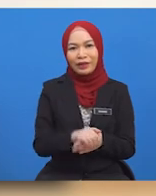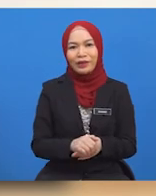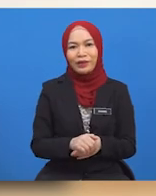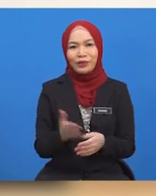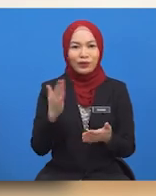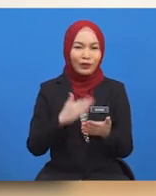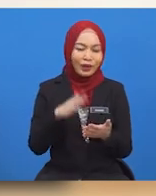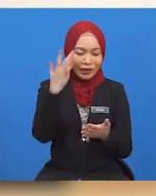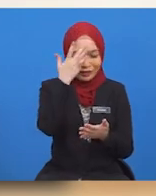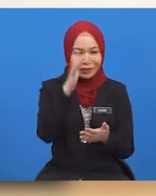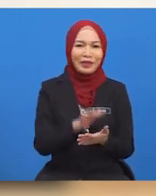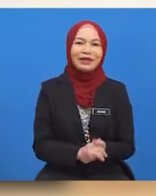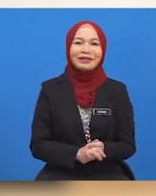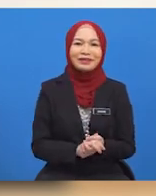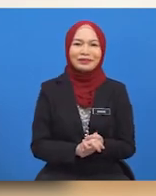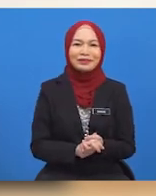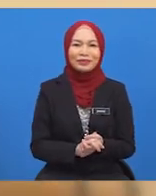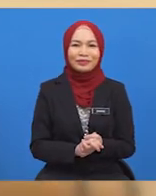kemahiran diri dalam topik ini.